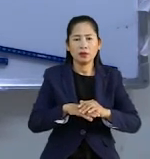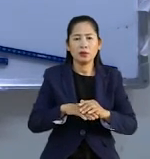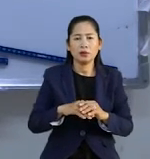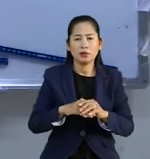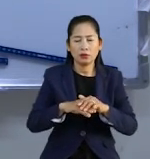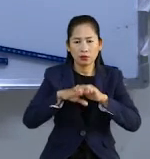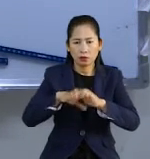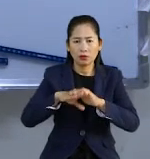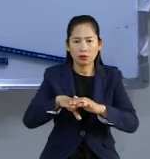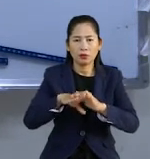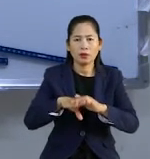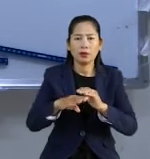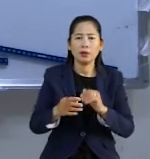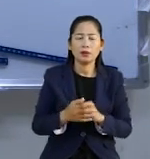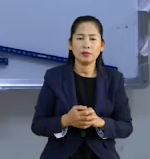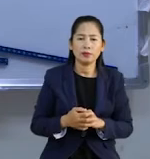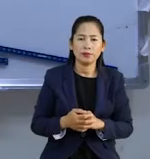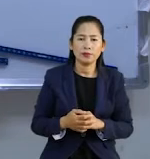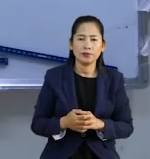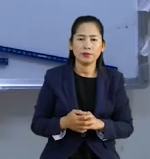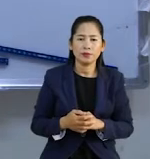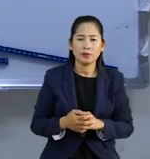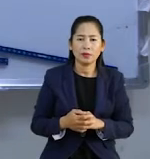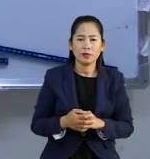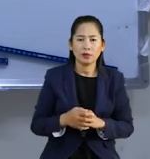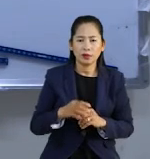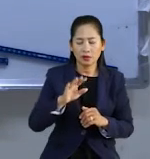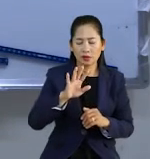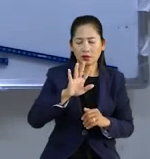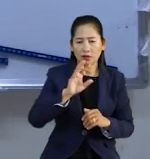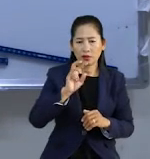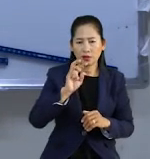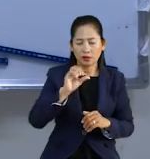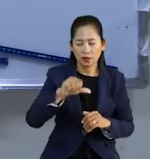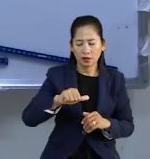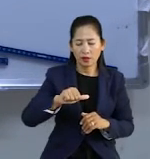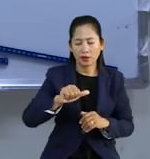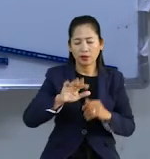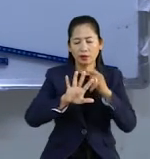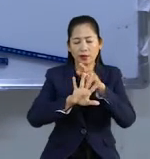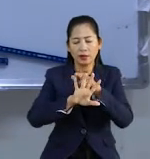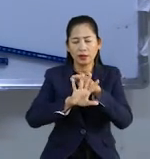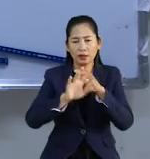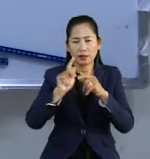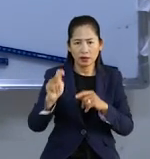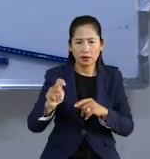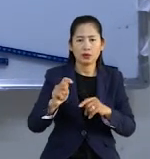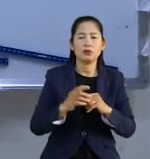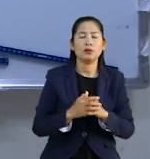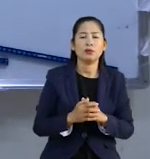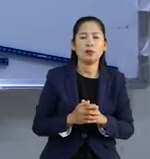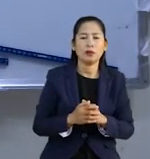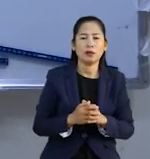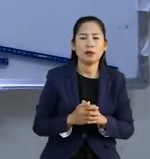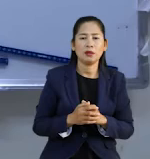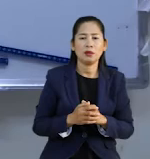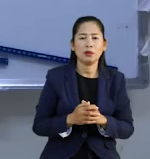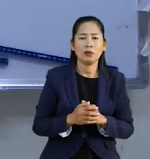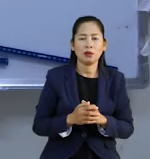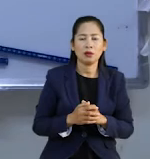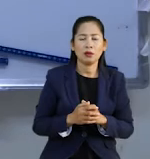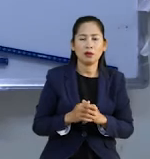ก่อนนะหยอหยอผัดเลอนังโรคือหยอบาดสำ